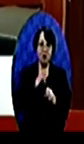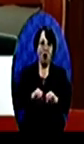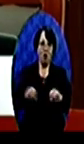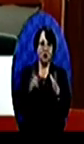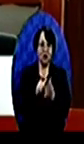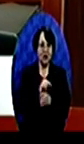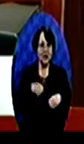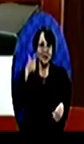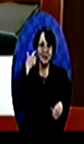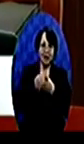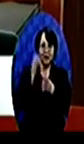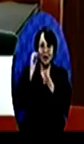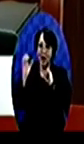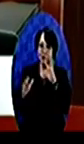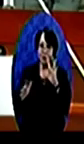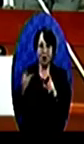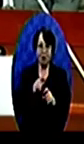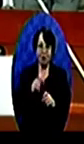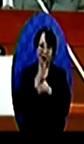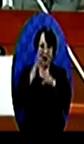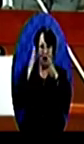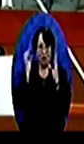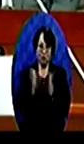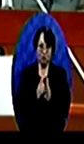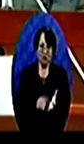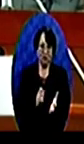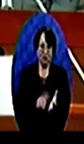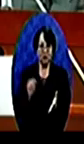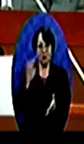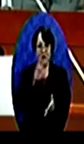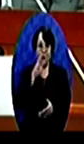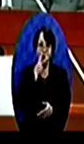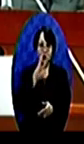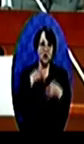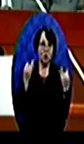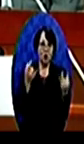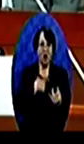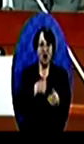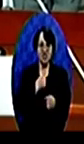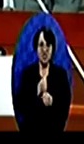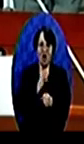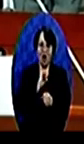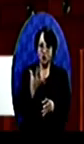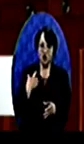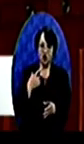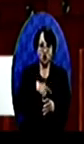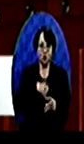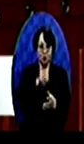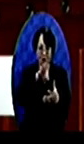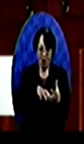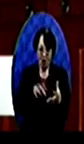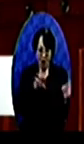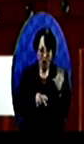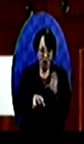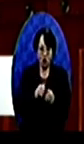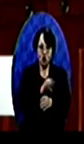гэж улсын хурлд гарсан намын зөвлөл үзэж байна. Улсын хурлын ажлын эсгийн гишүүдийн боловсруулсан үндсэн хуулийн нэмэлт өөрчлөлтийн төсөл